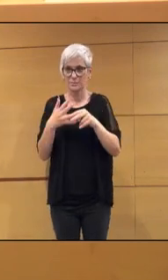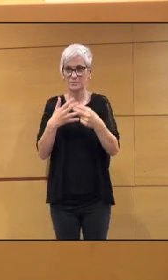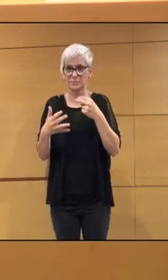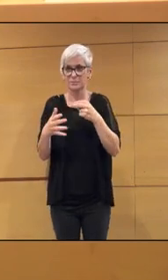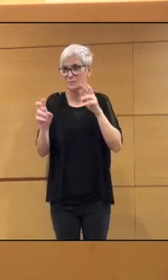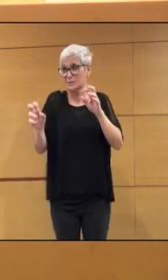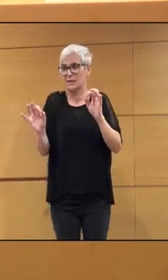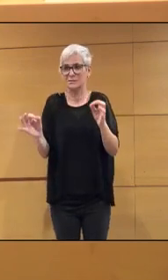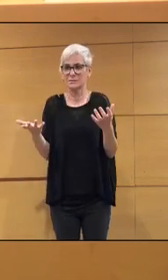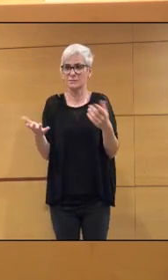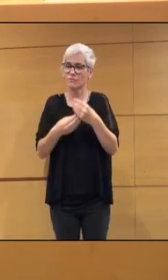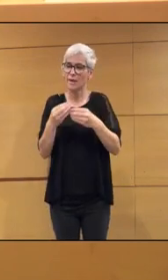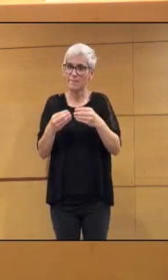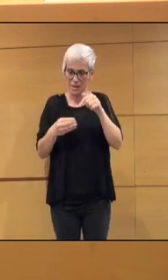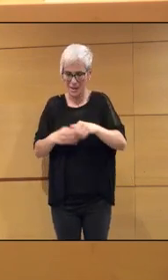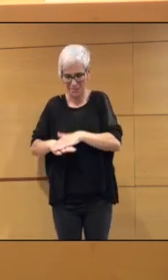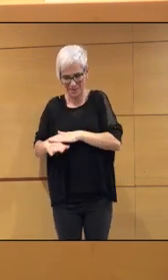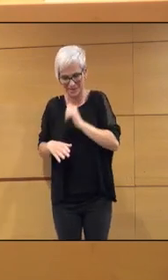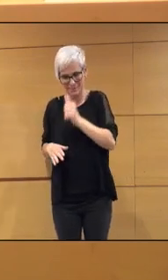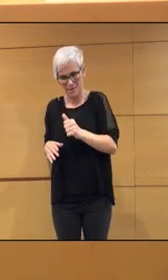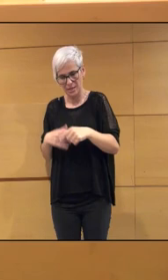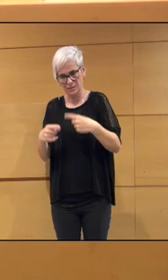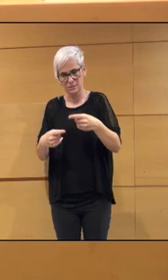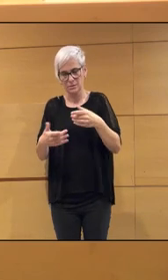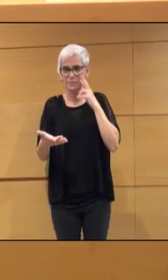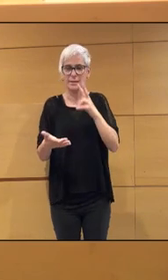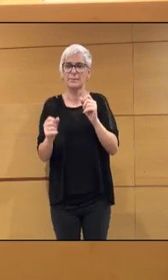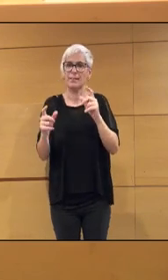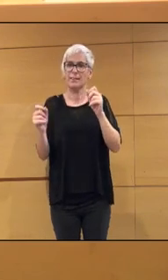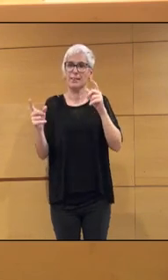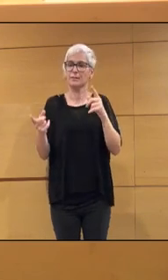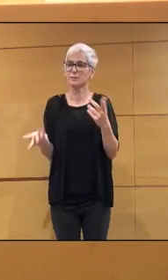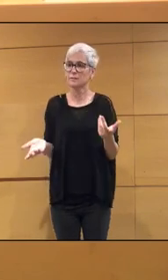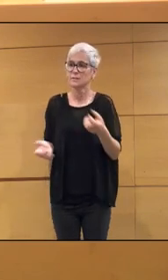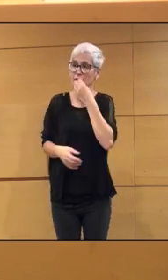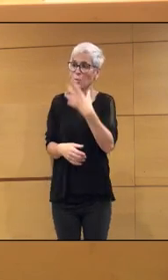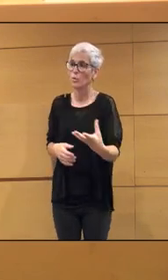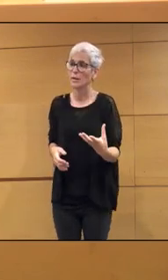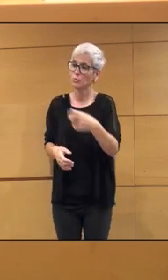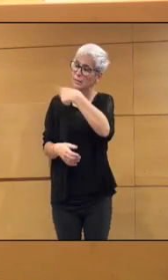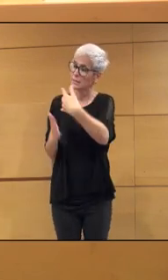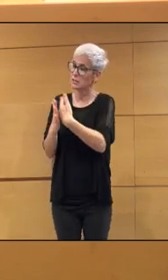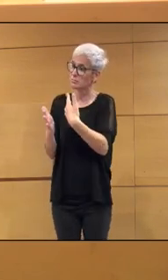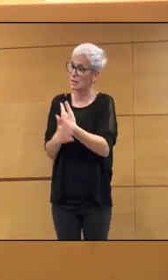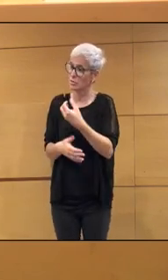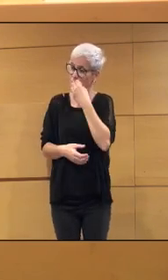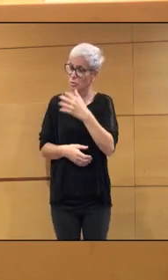casa malament des de baix. Clar, tot això ens ho anem trobant. Està molt bé tot el que expliqueu, però potser sí que és